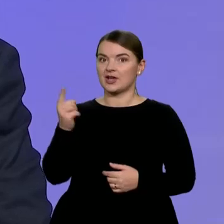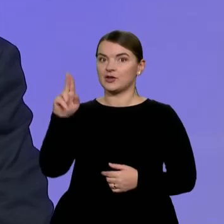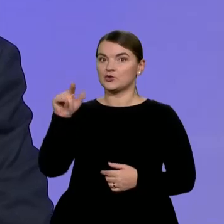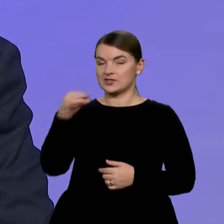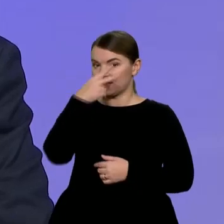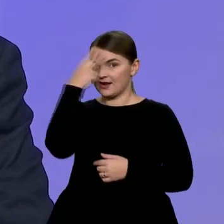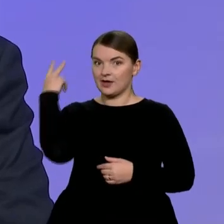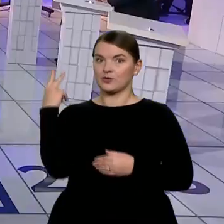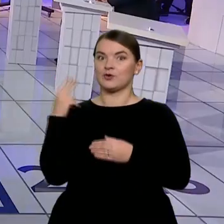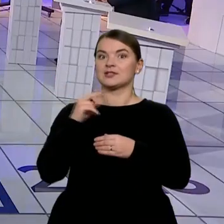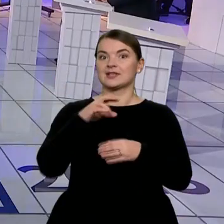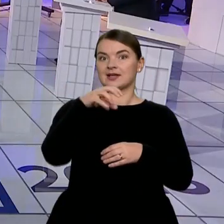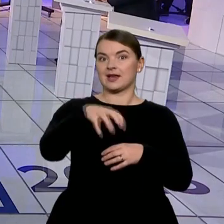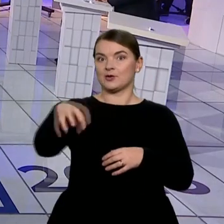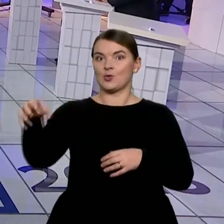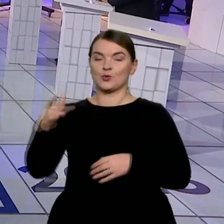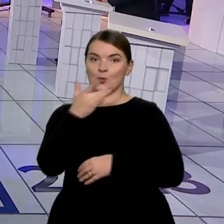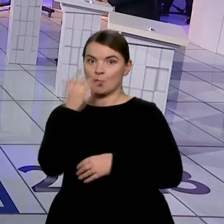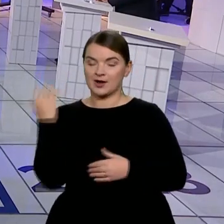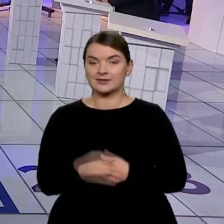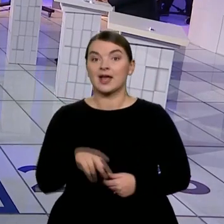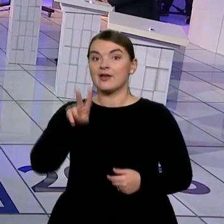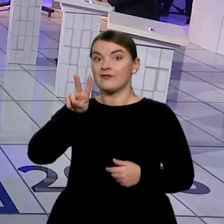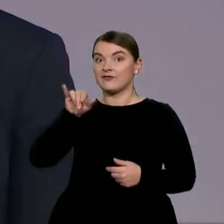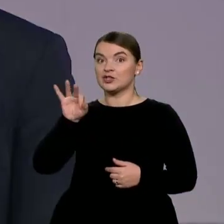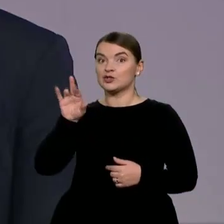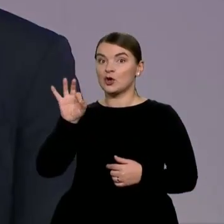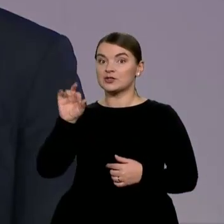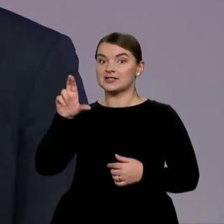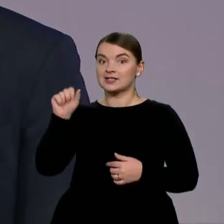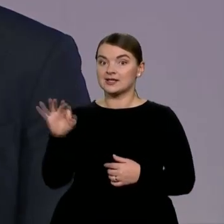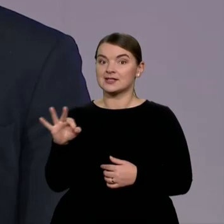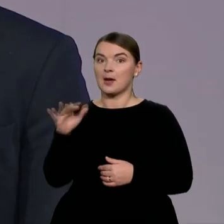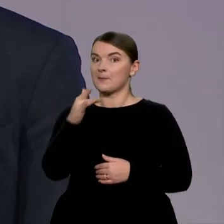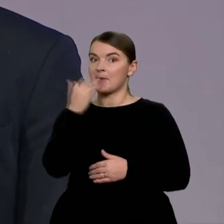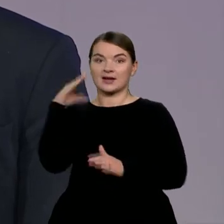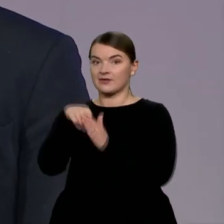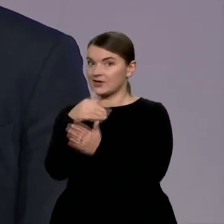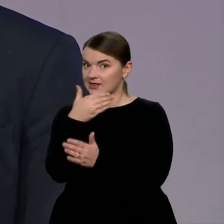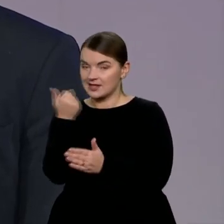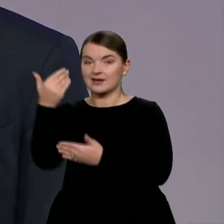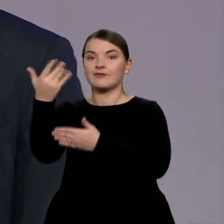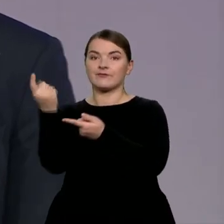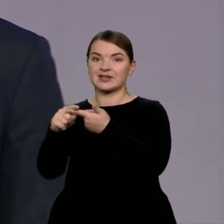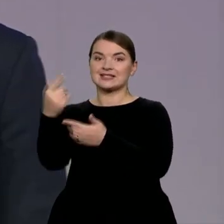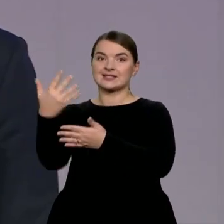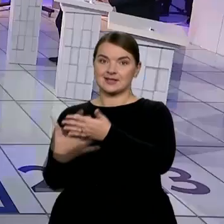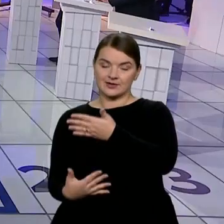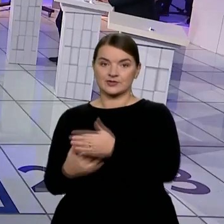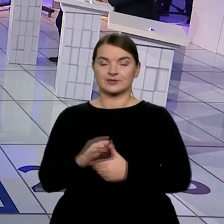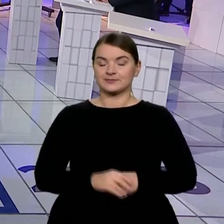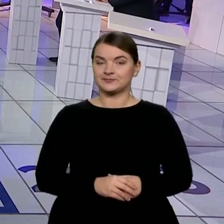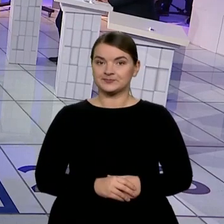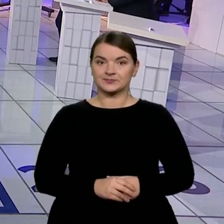partija. Labas vakaras. Labas vakaras. Ir Artūras Visockas, politinis komitetas, nepartinis sąrašas, dirbame miestui. Labas vakaras. Labas vakaras.